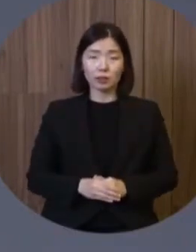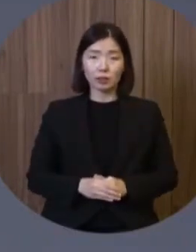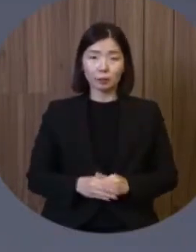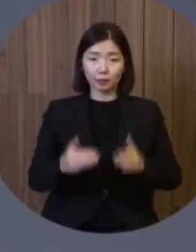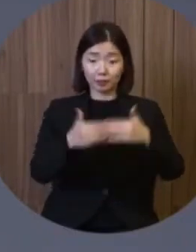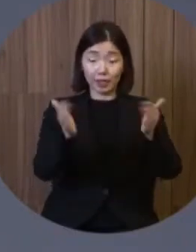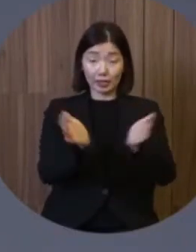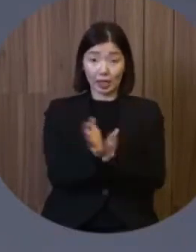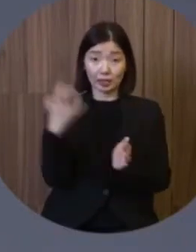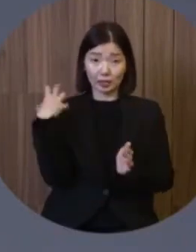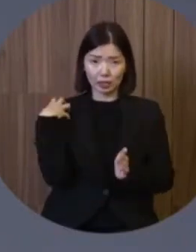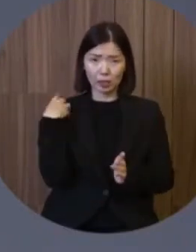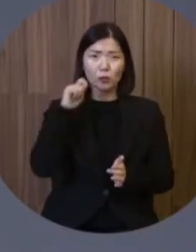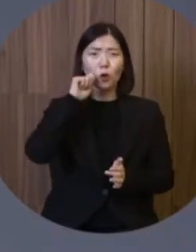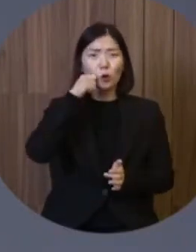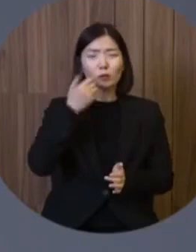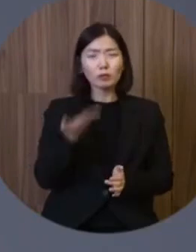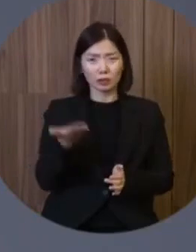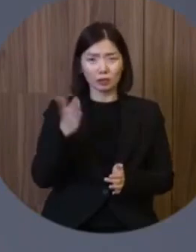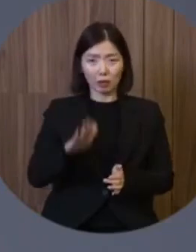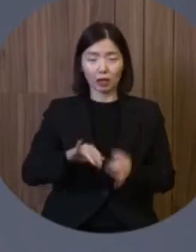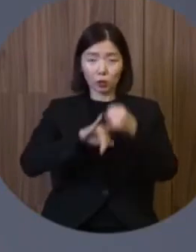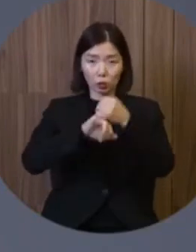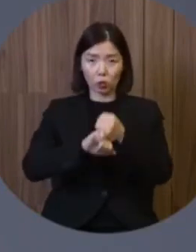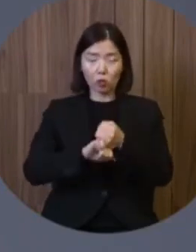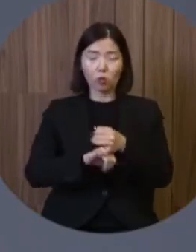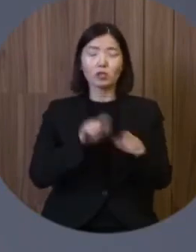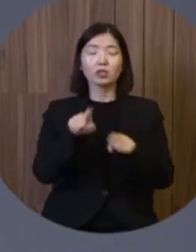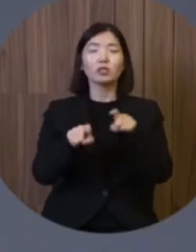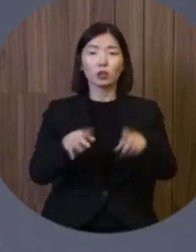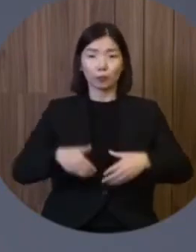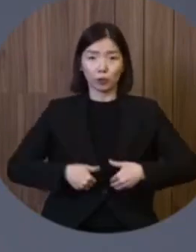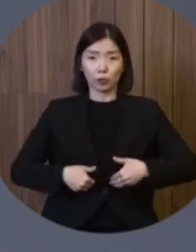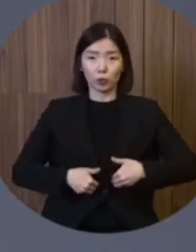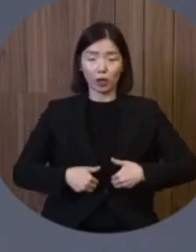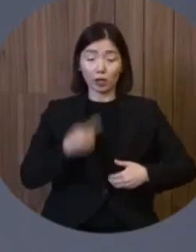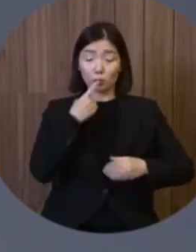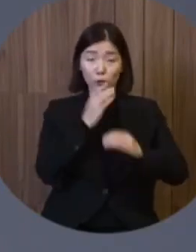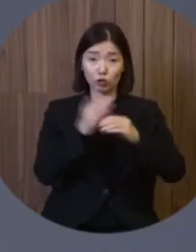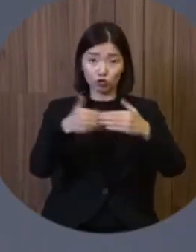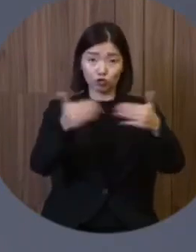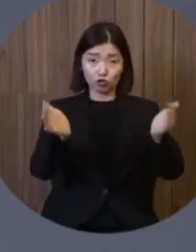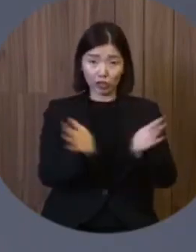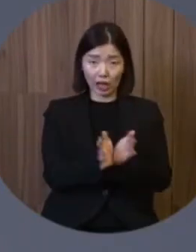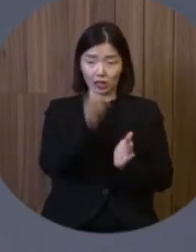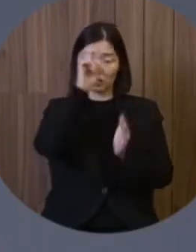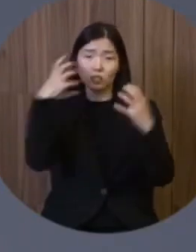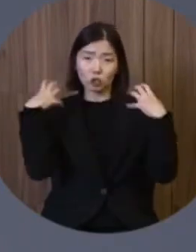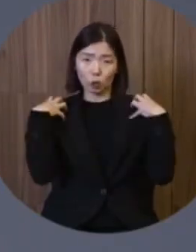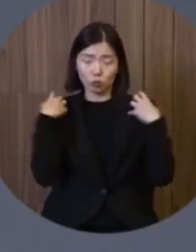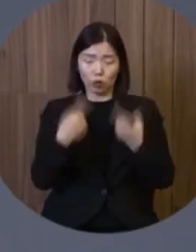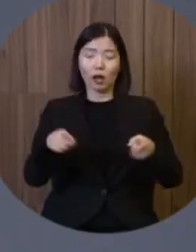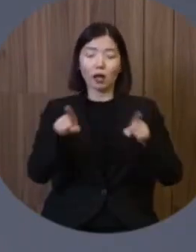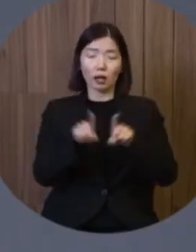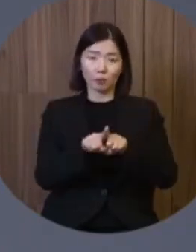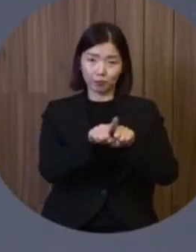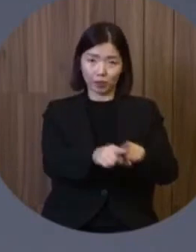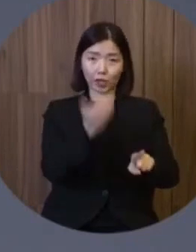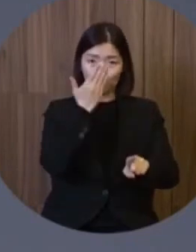정당 책임 정치, 어렵더라도 반드시 가야 합니다. 민주당 정부, 우리가 해낼 수